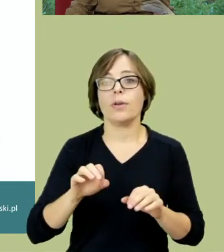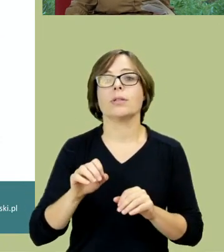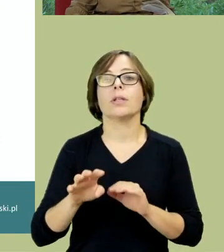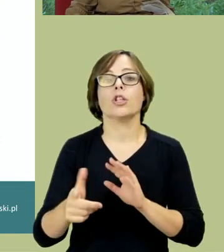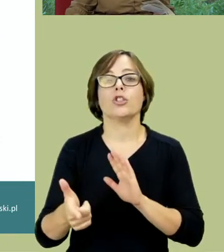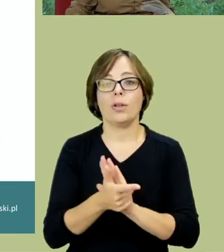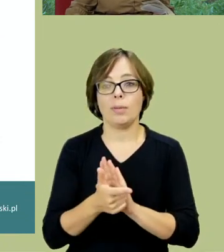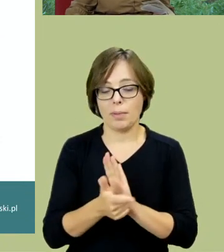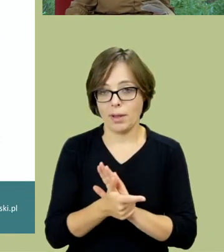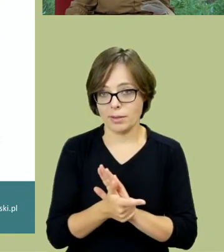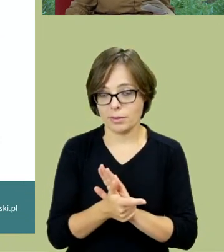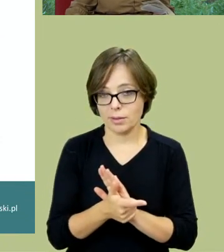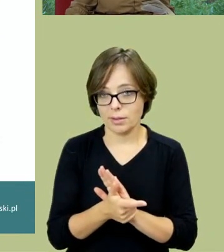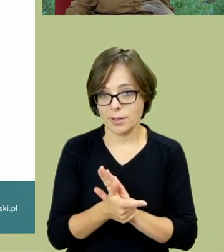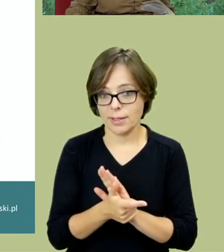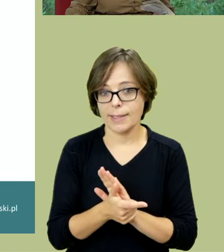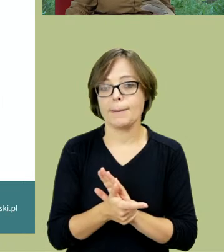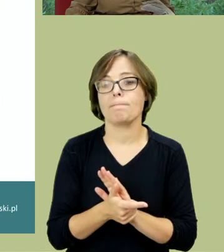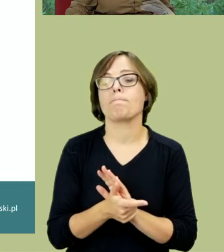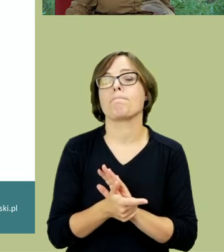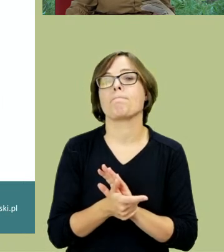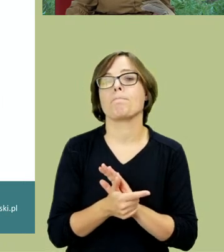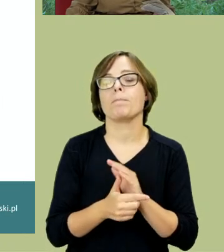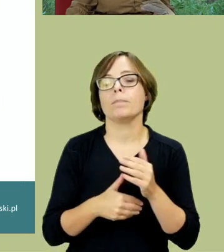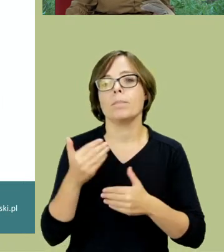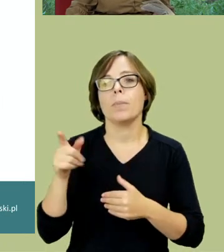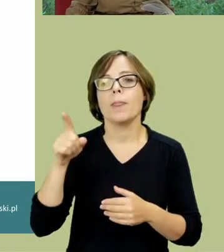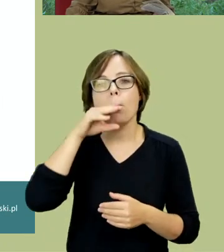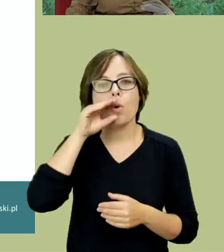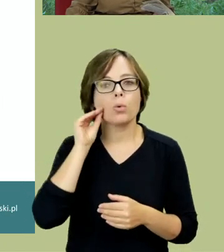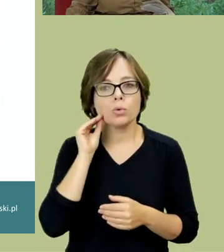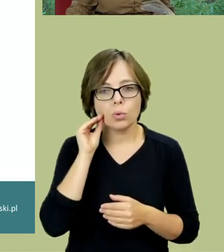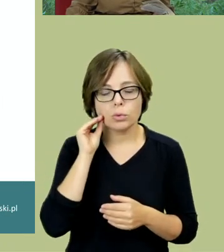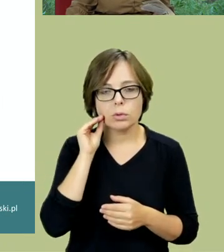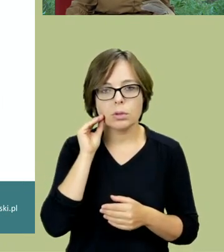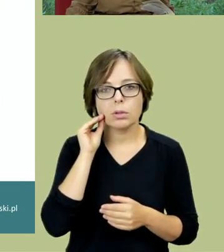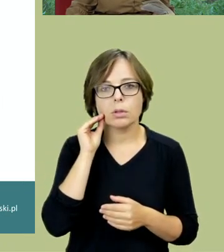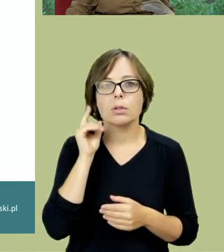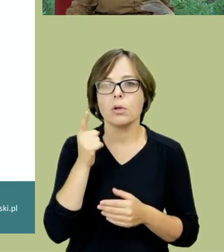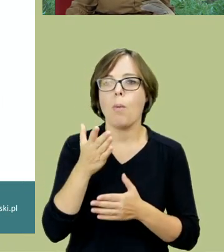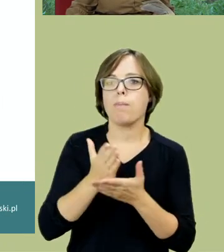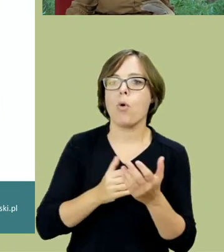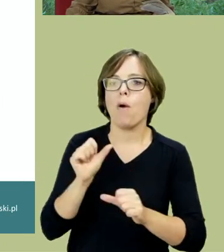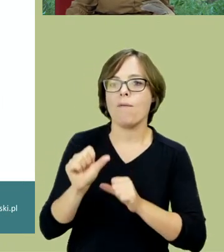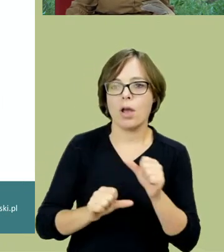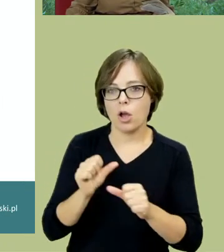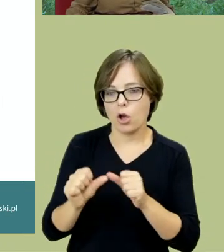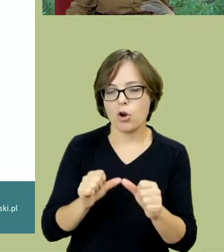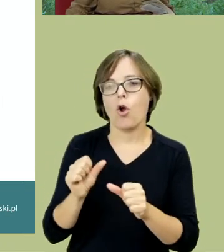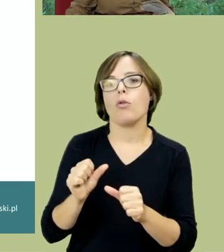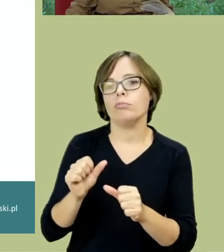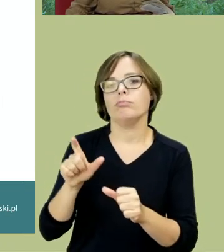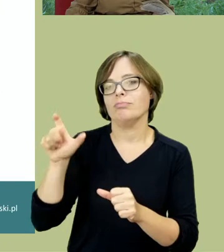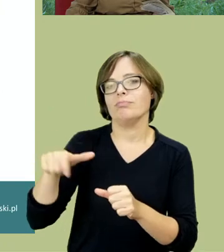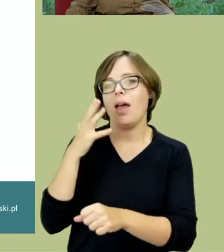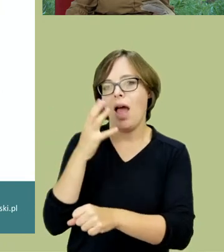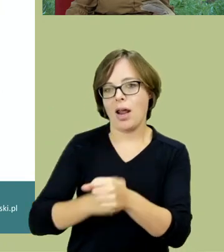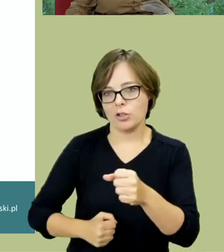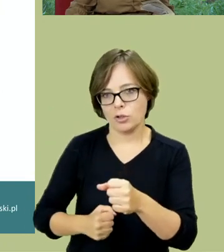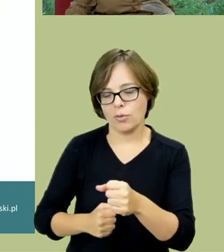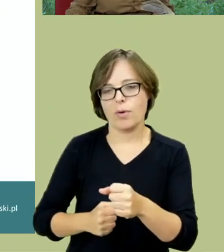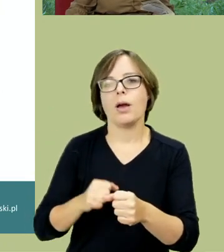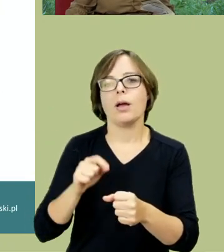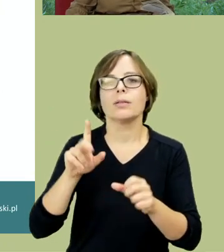1917 i Józef Piłsudski w połowie roku zostaje aresztowany, mamy kryzys